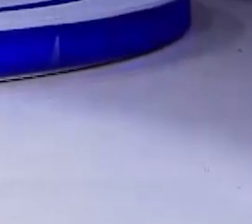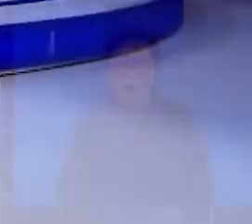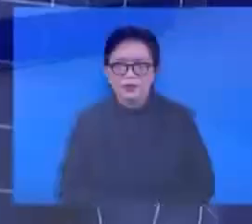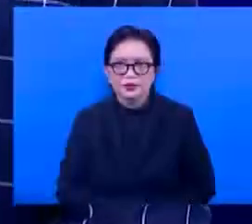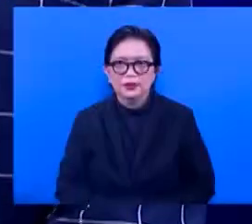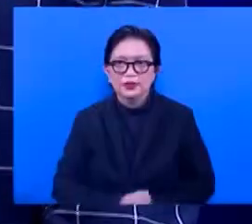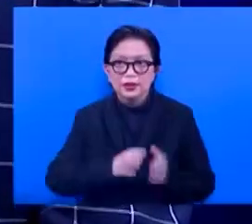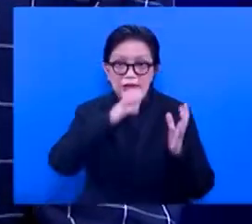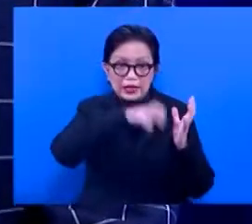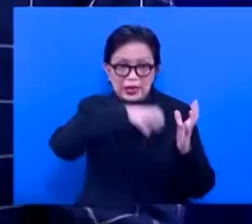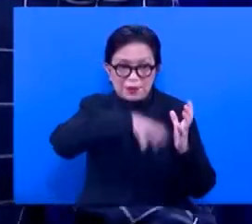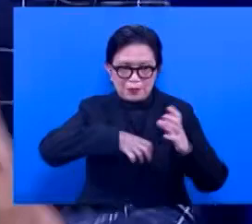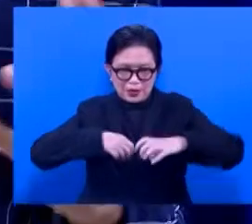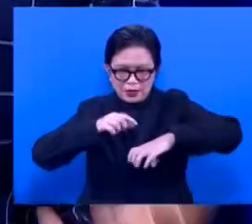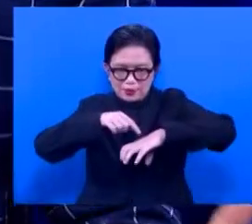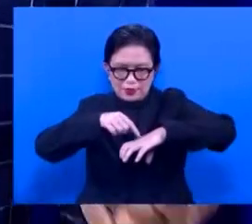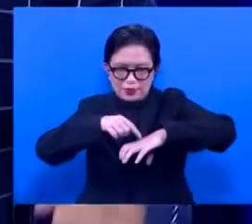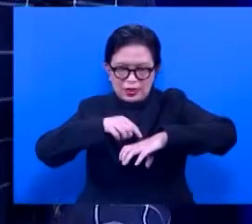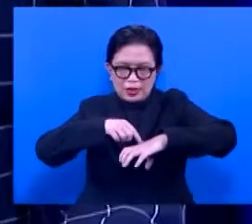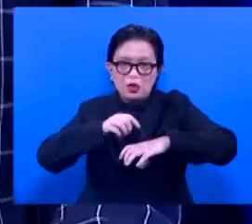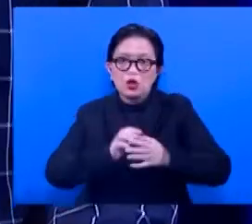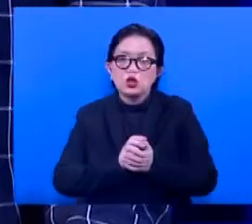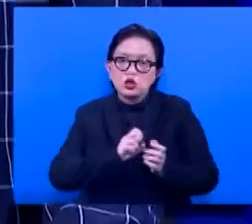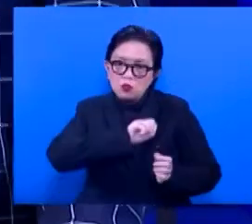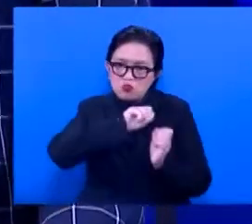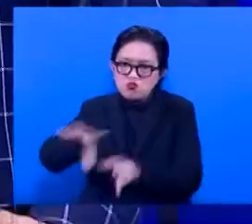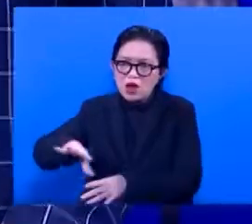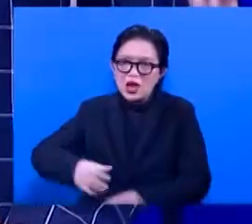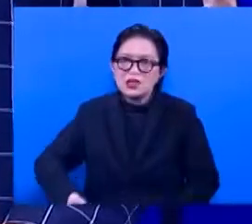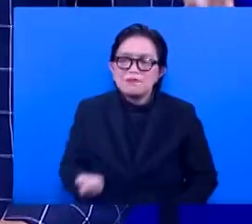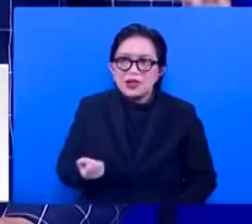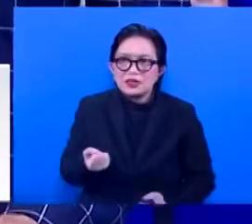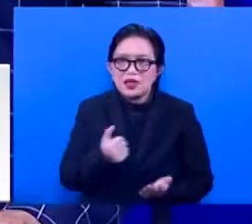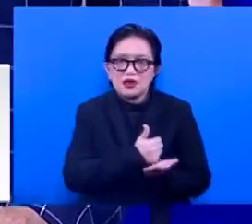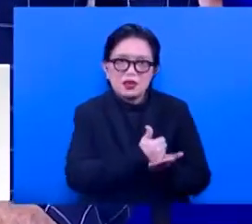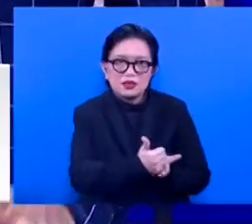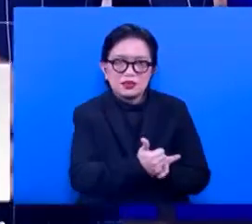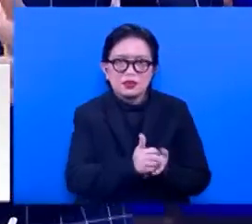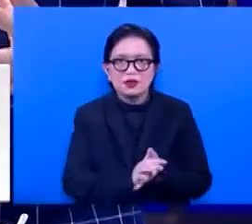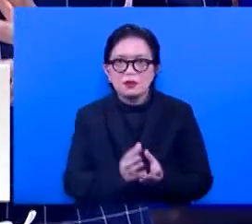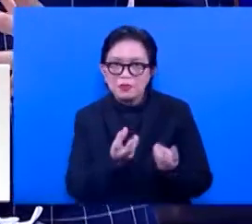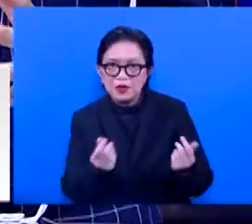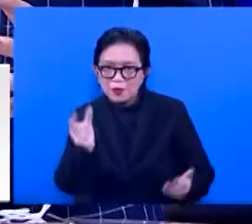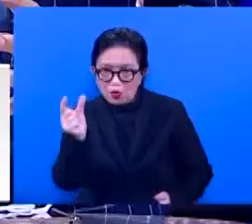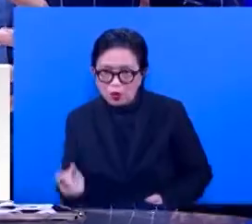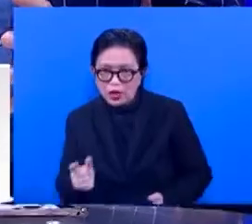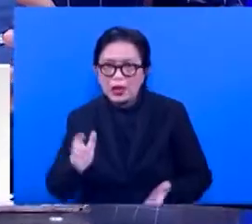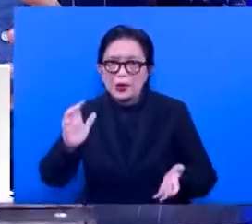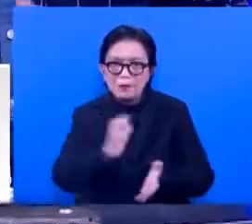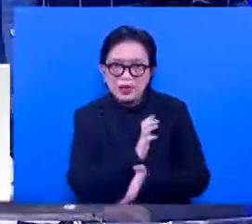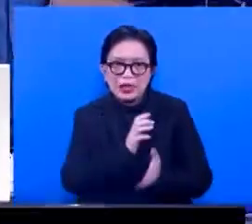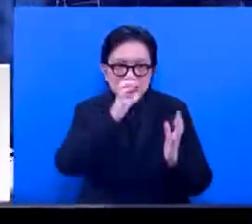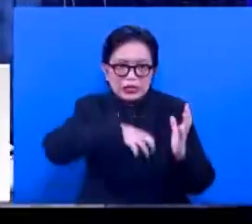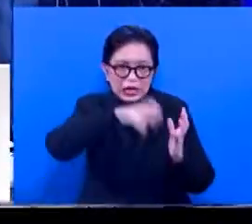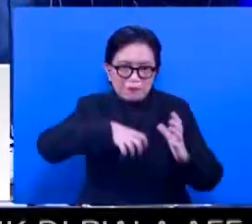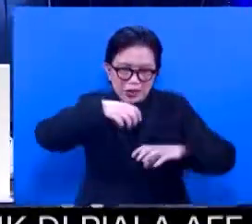Batok atau tempurung kelapa kerap dibuang begitu saja di pasar-pasar tradisional. Tapi untuk sebagian orang, limbah kelapa ini bisa